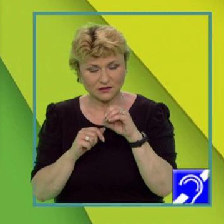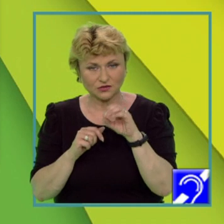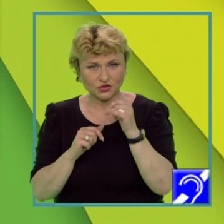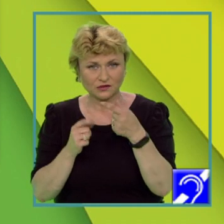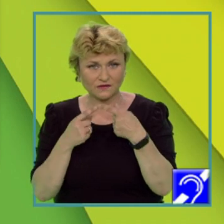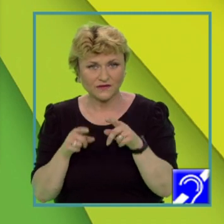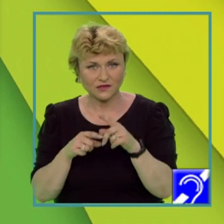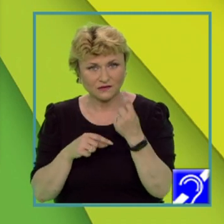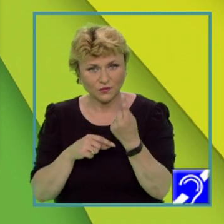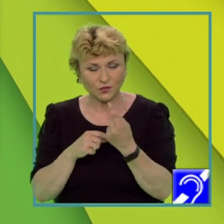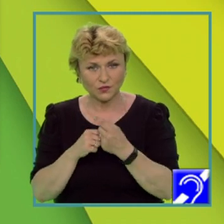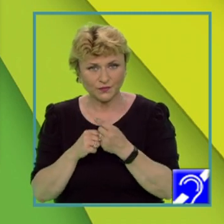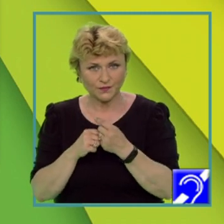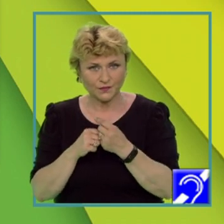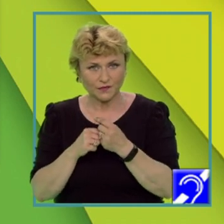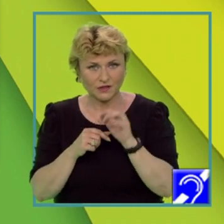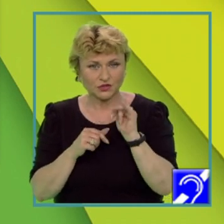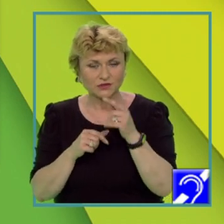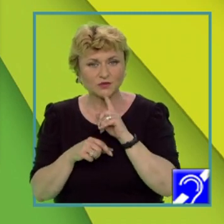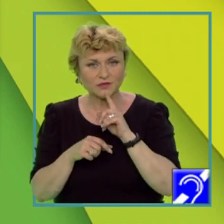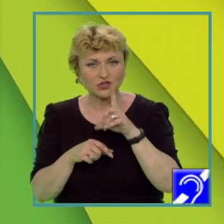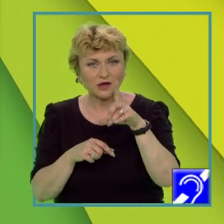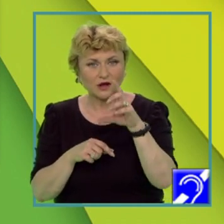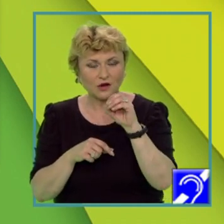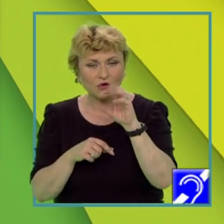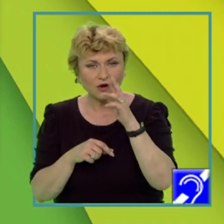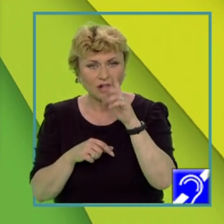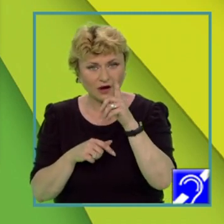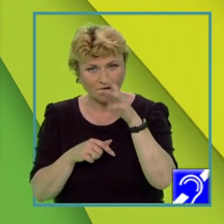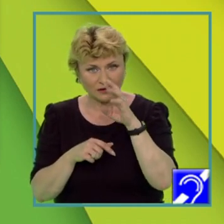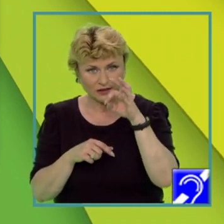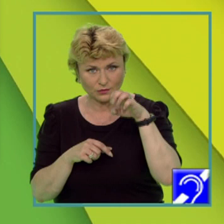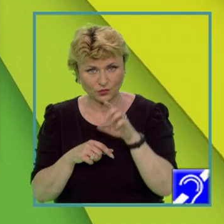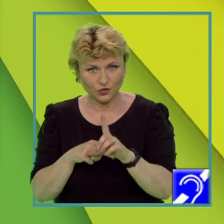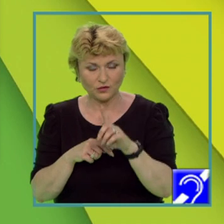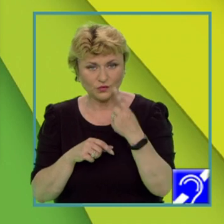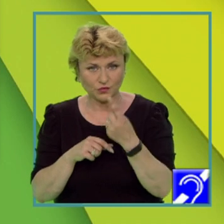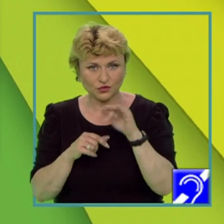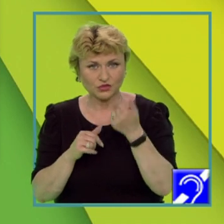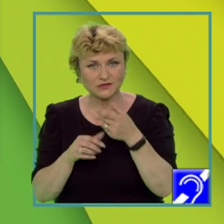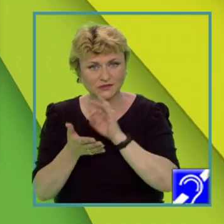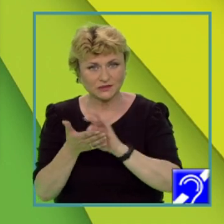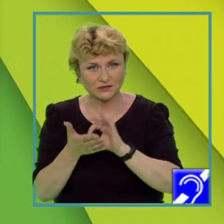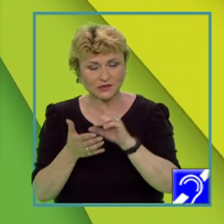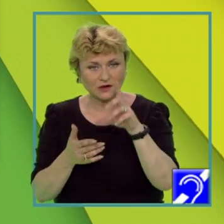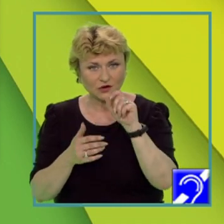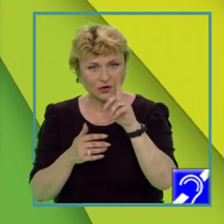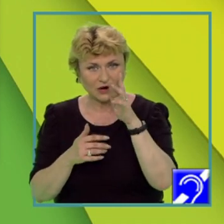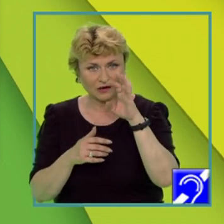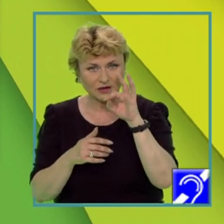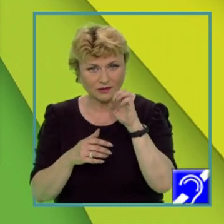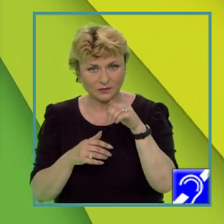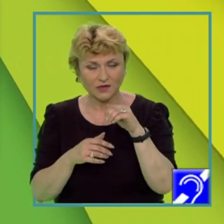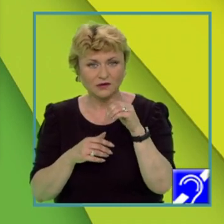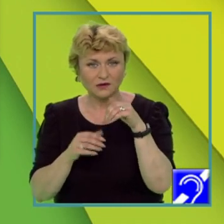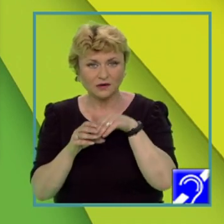mai mare decât 0 se numește logaritmul numărului x în baza ei și se notează logaritm în baza ei